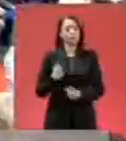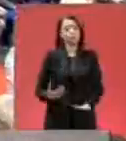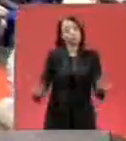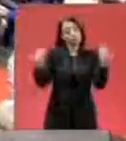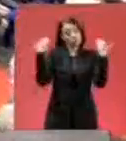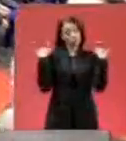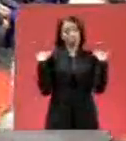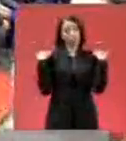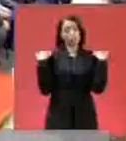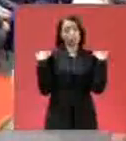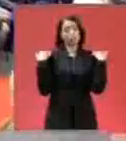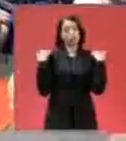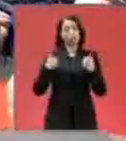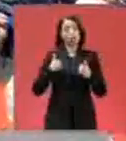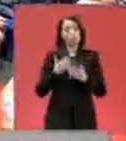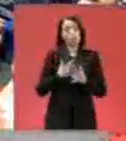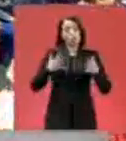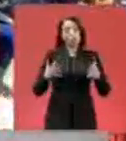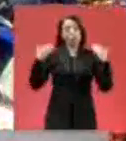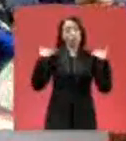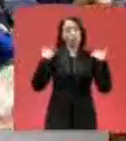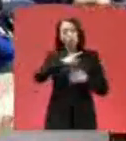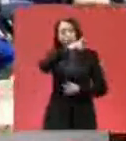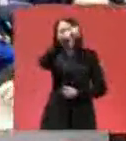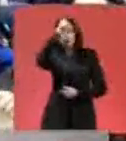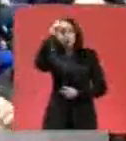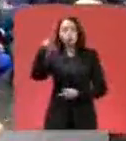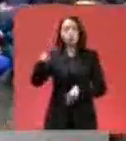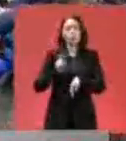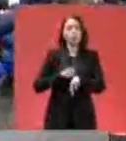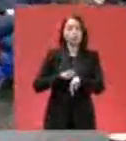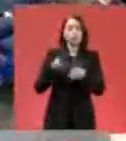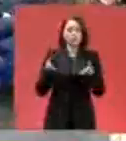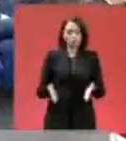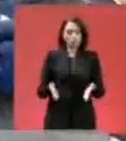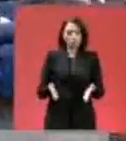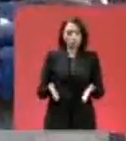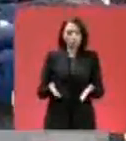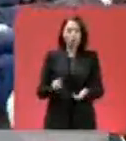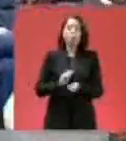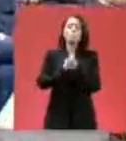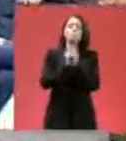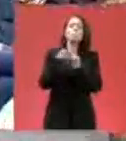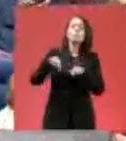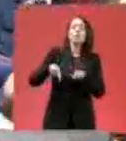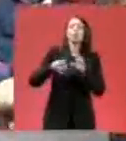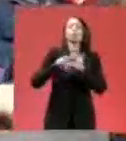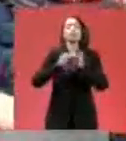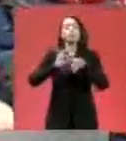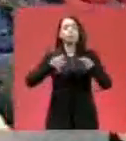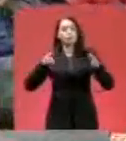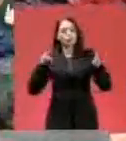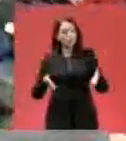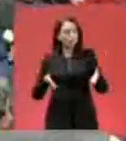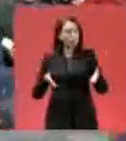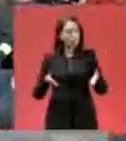αναλάβαμε την ευθύνη στην πιο δύσκολη στιγμή της μεταπολιτευτικής ιστορίας,